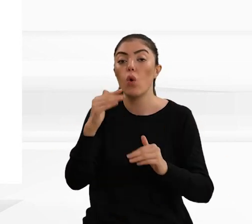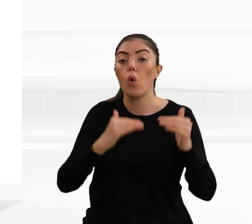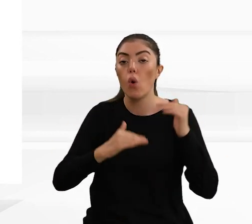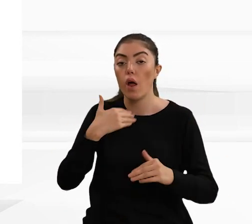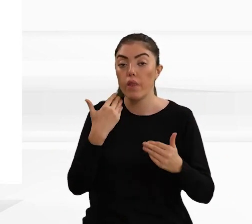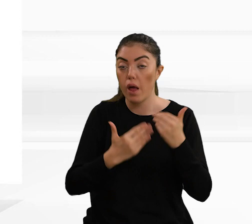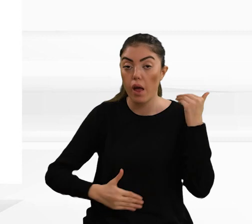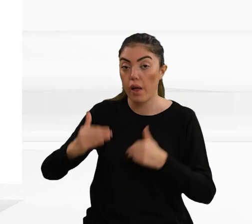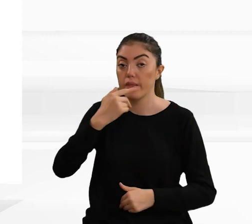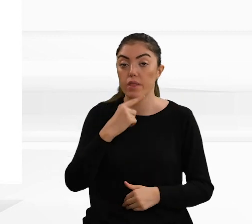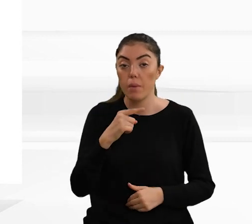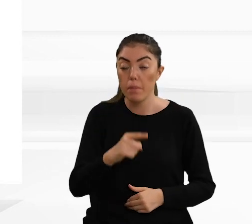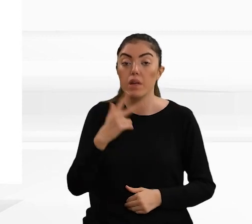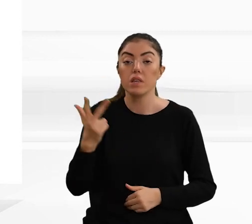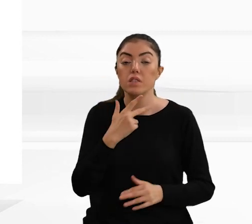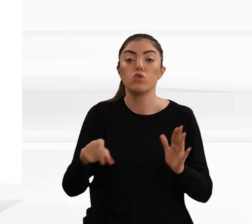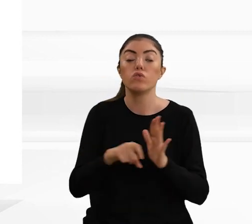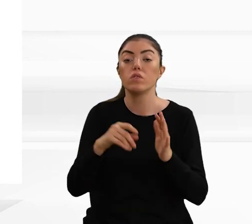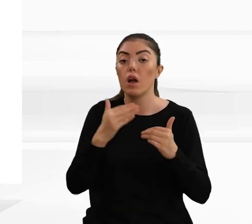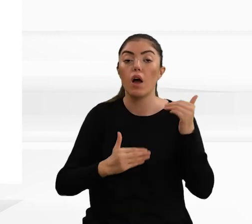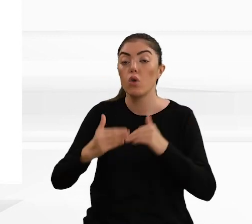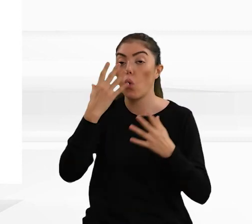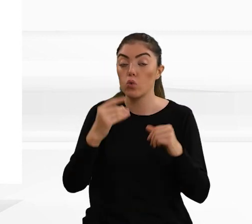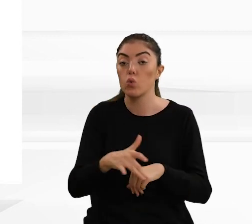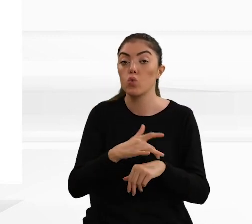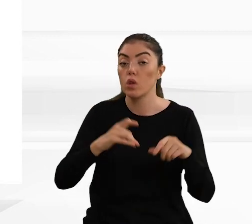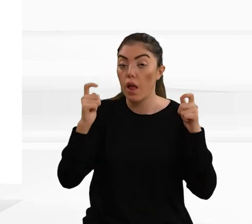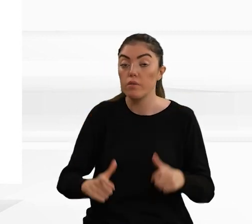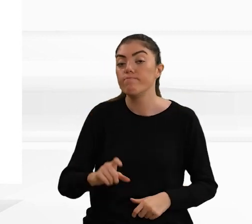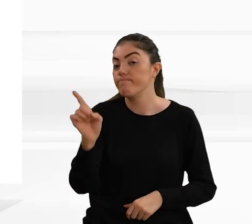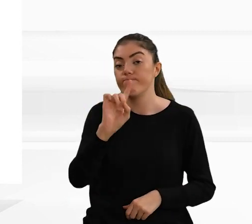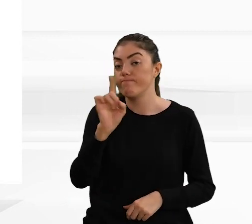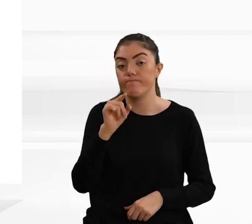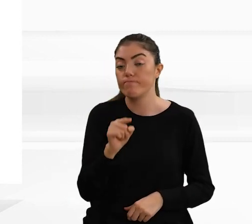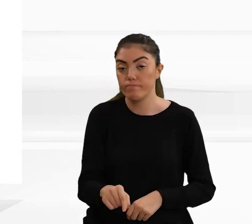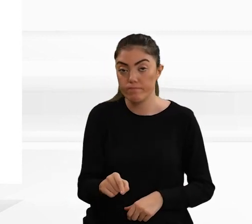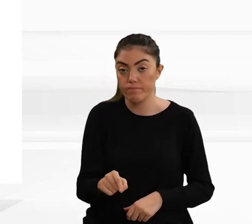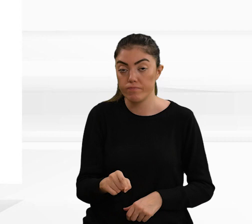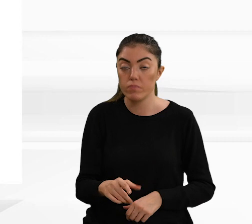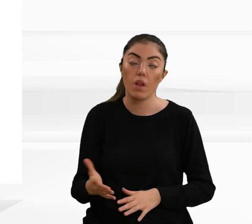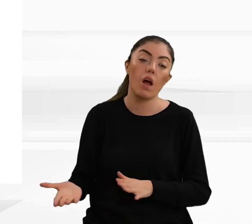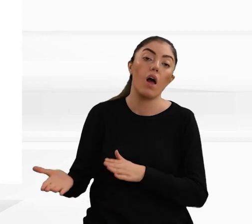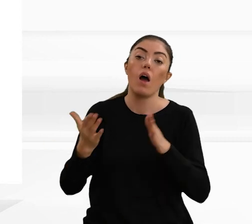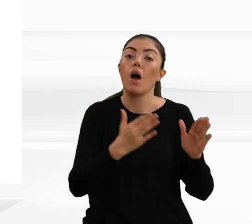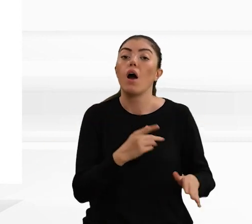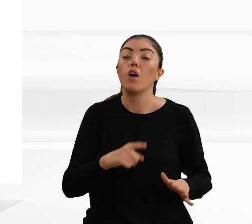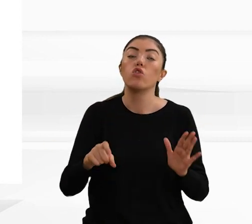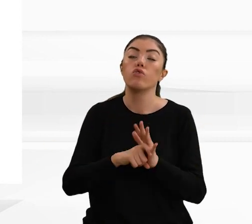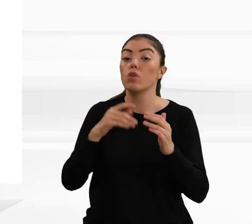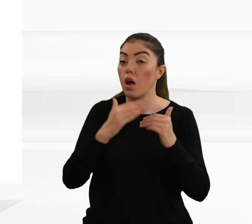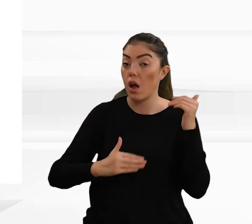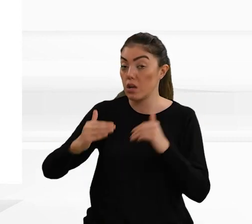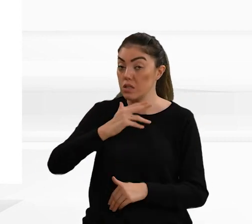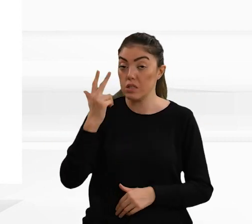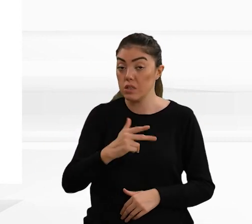oranının artması da hızlı Nüfus artışı bu ülkelerde değil Aksine nüfus